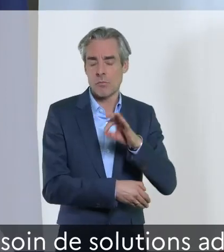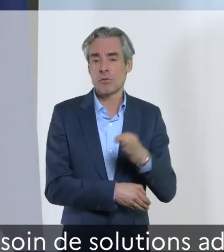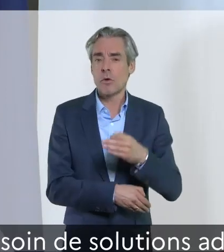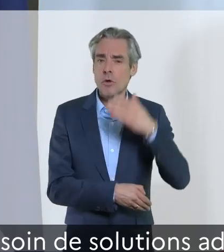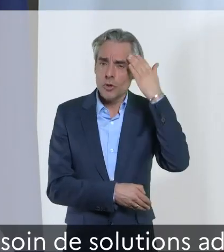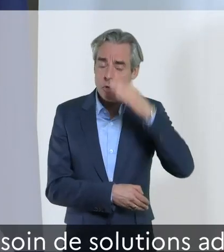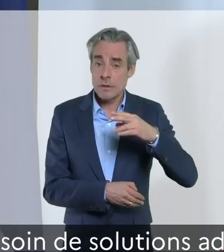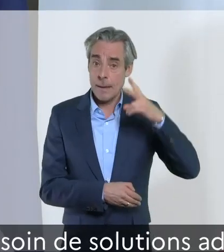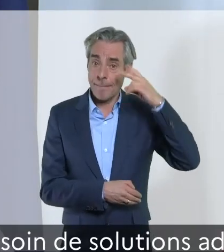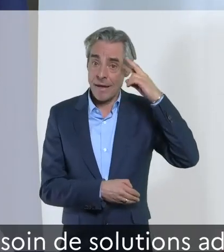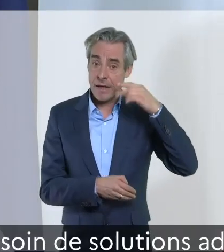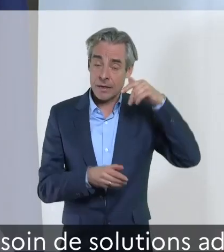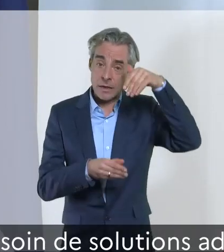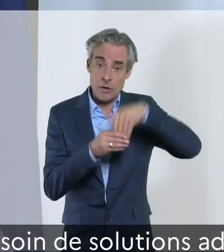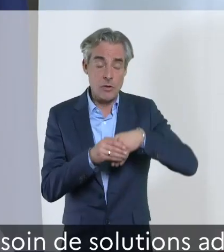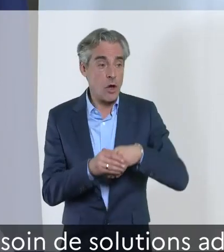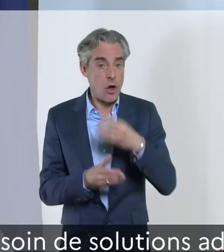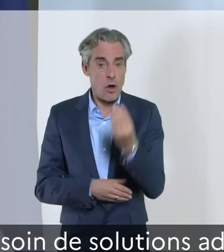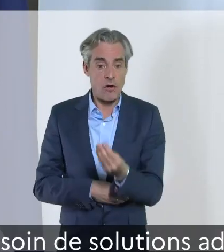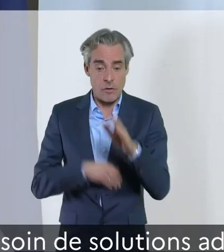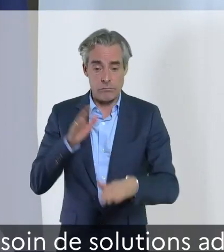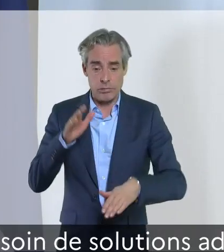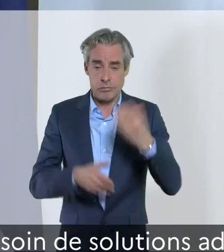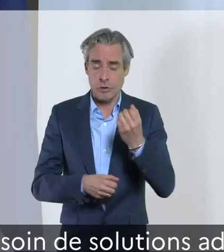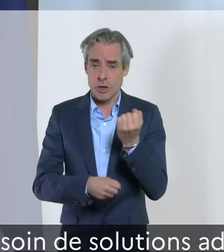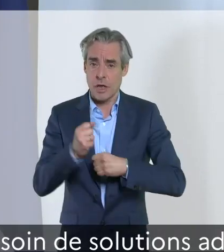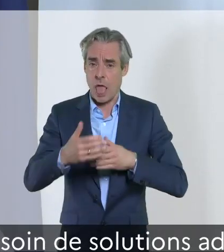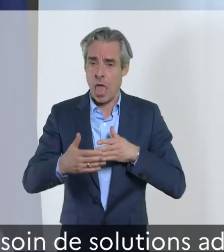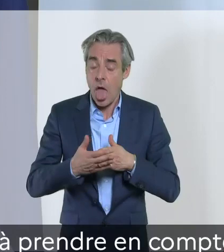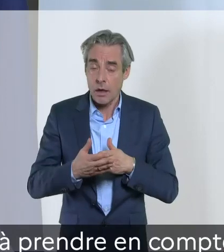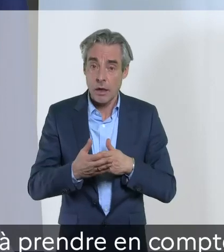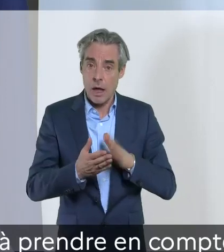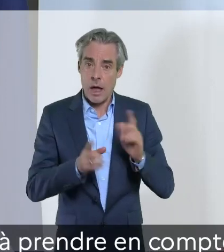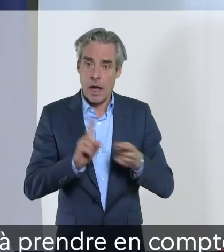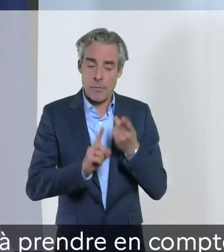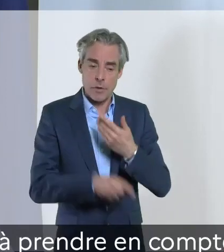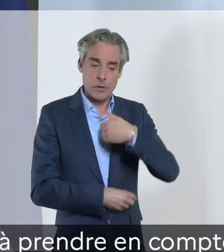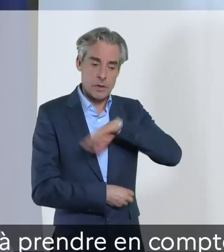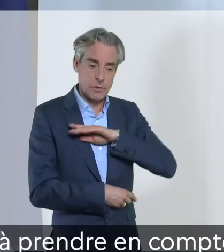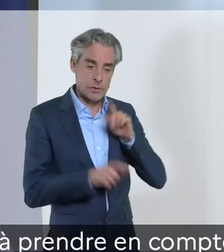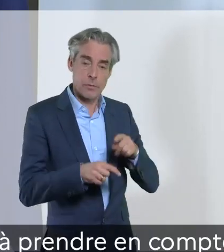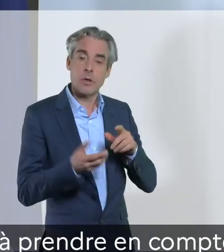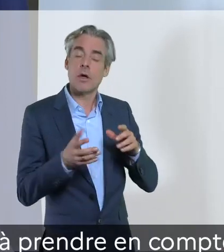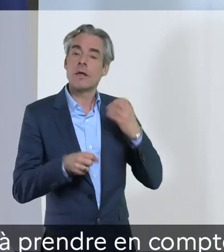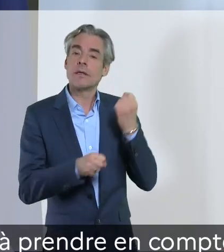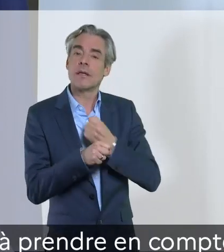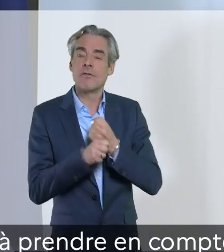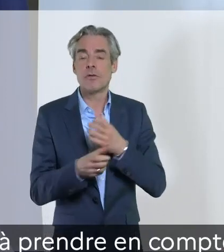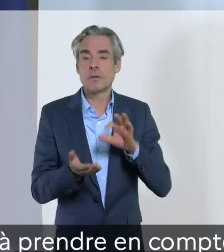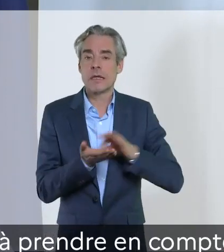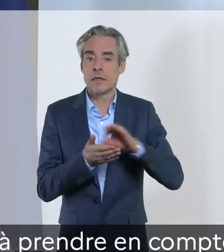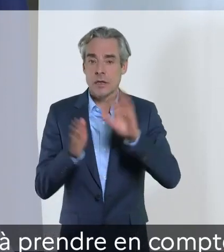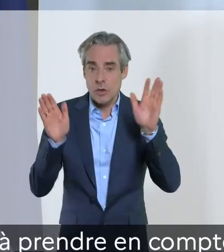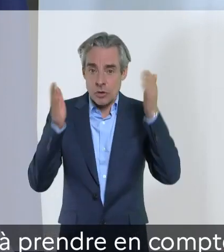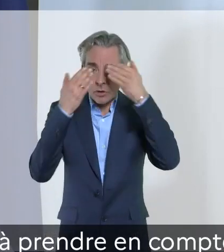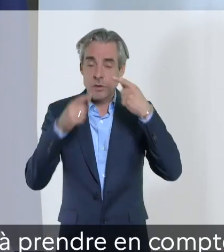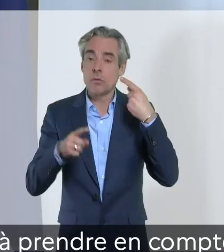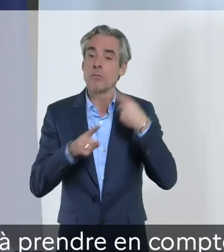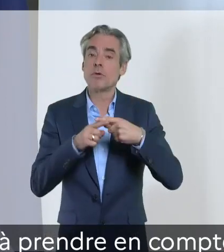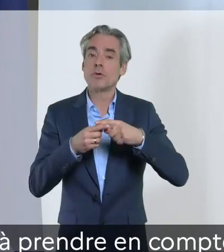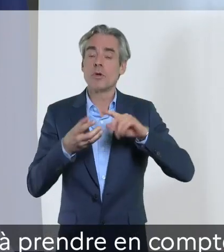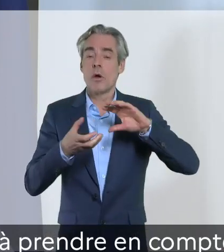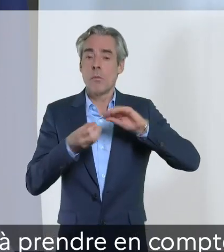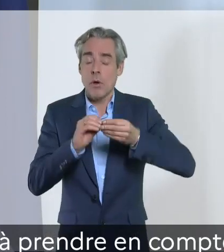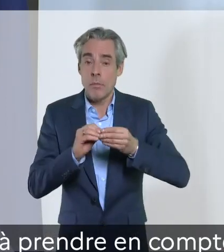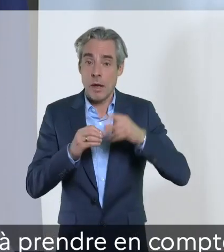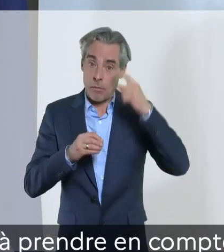Je sais aussi la portée de l'épilepsie sur le développement de l'enfant, portée à prendre en compte dans les travaux de la stratégie autisme et troubles